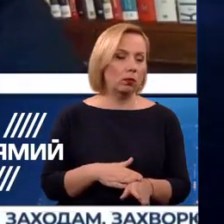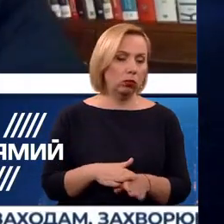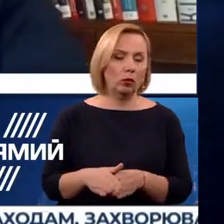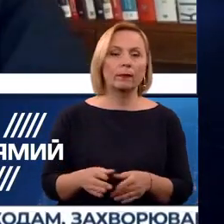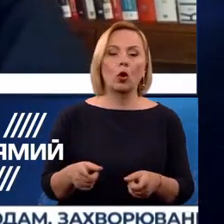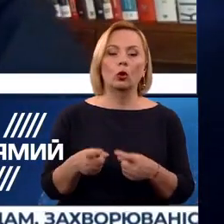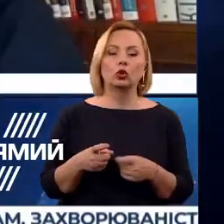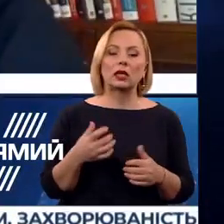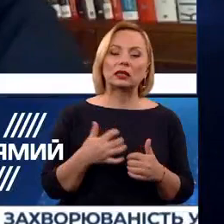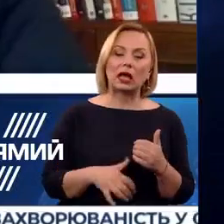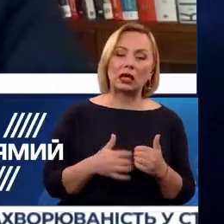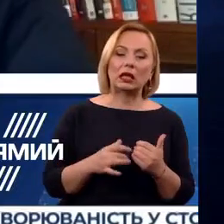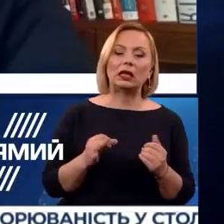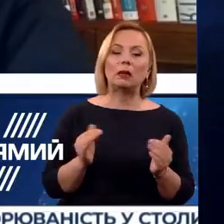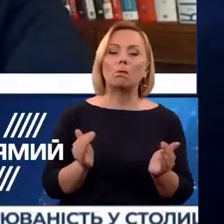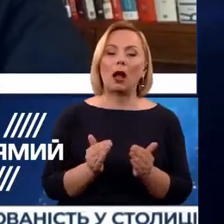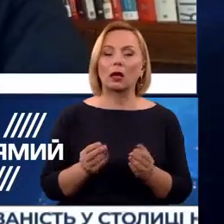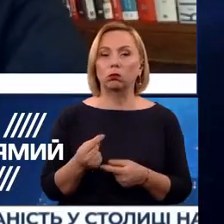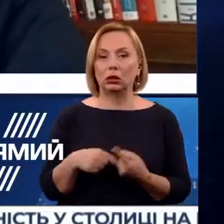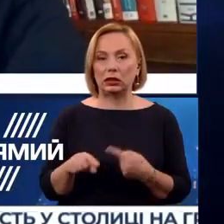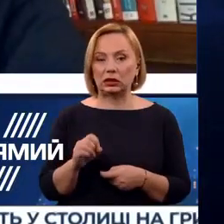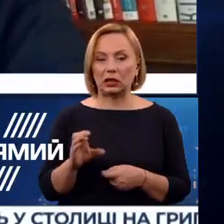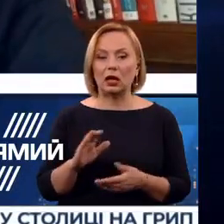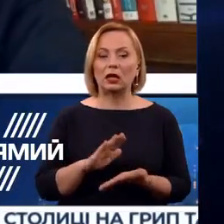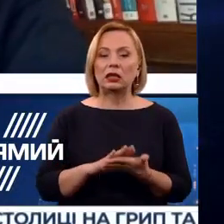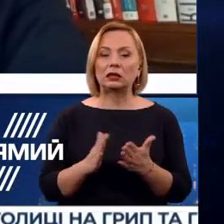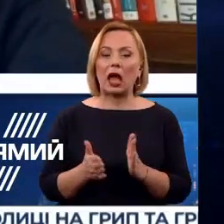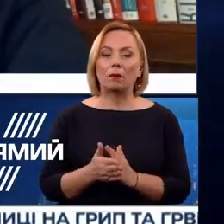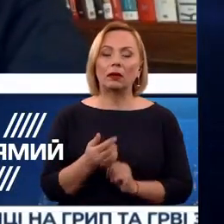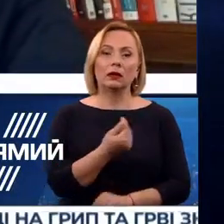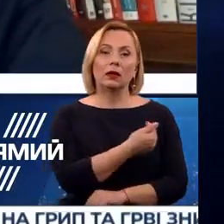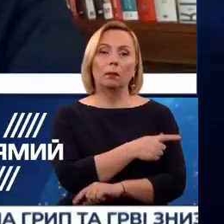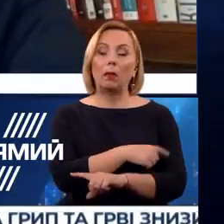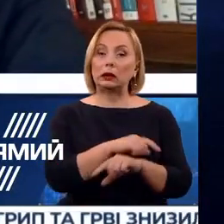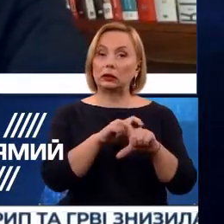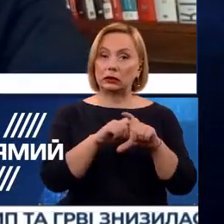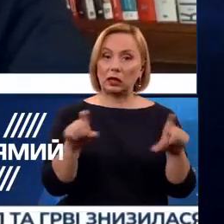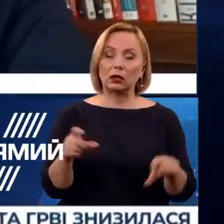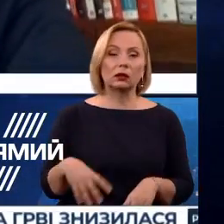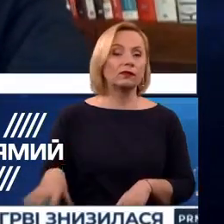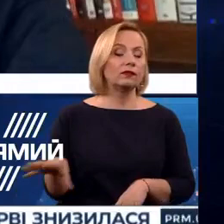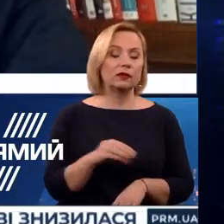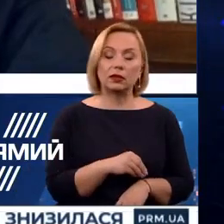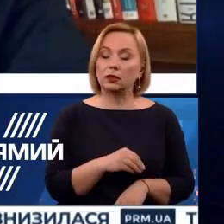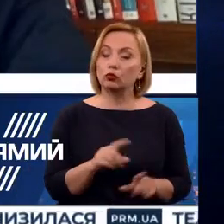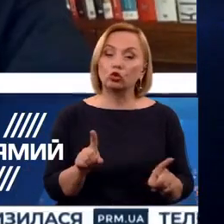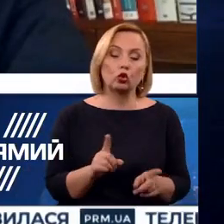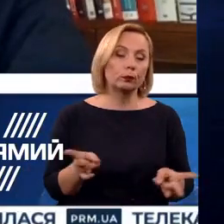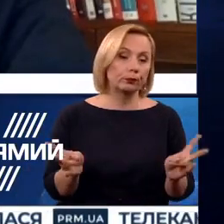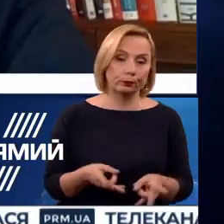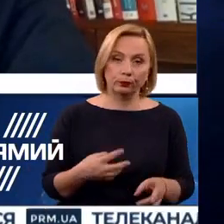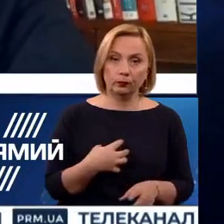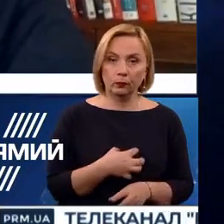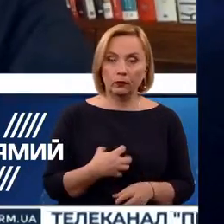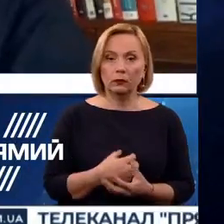і малий бізнес, максимально, зрештою, забезпечуючи медзаклади, про які ви згадували, усім вкрай на сьогодні. сьогодні необхідним.